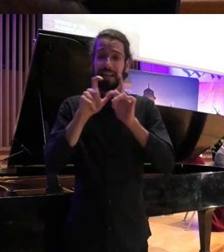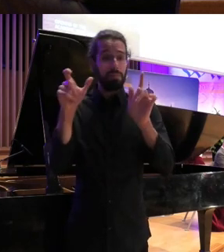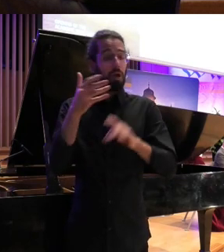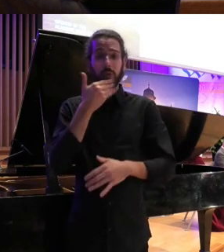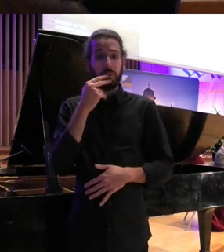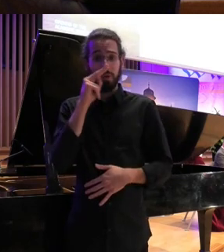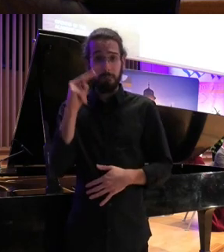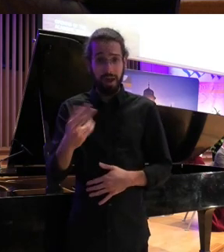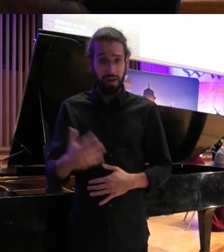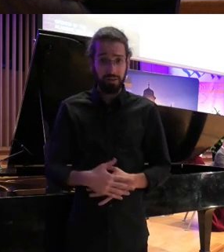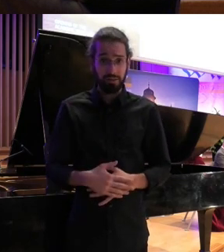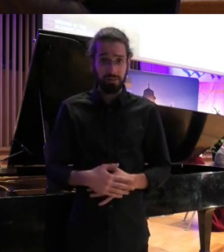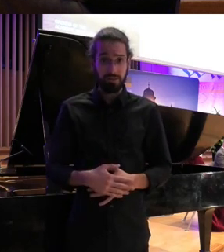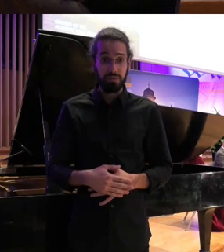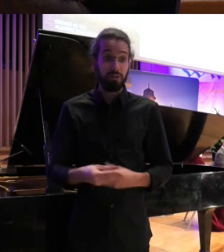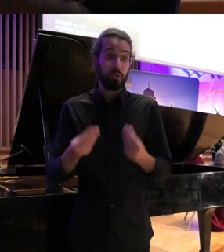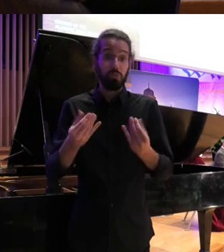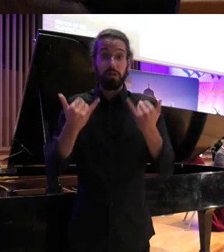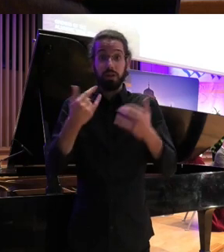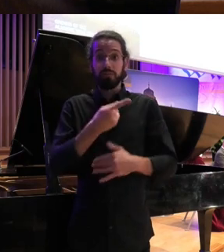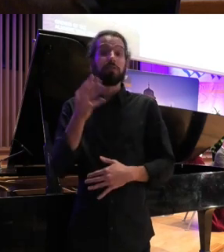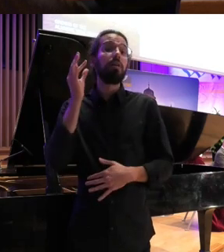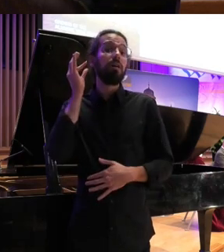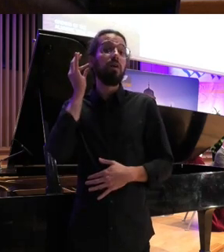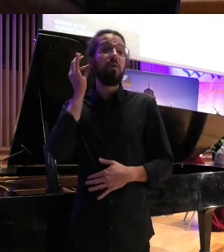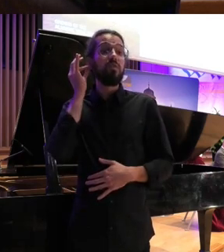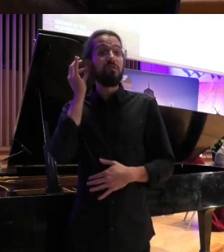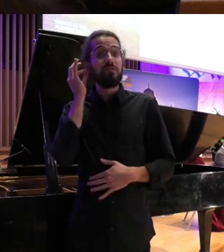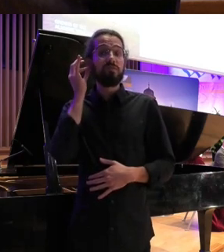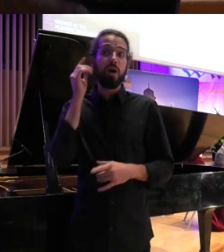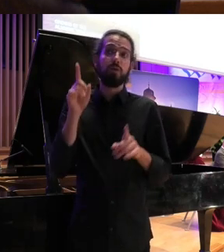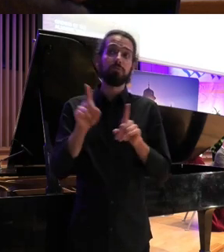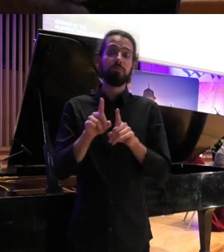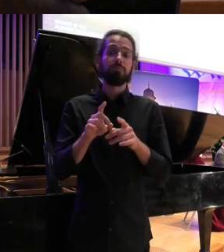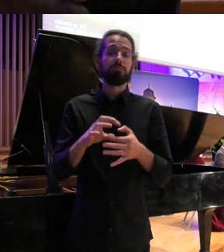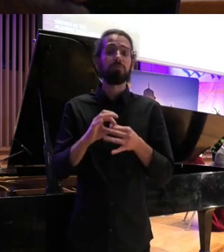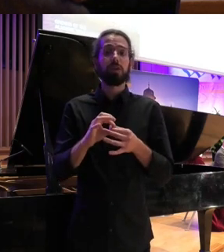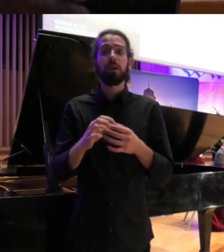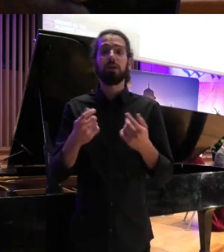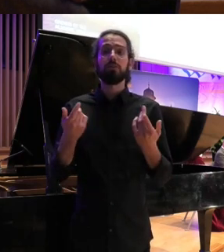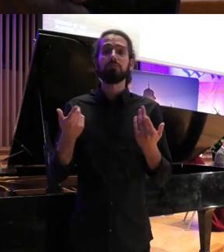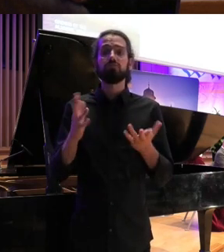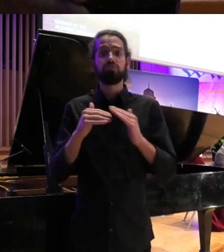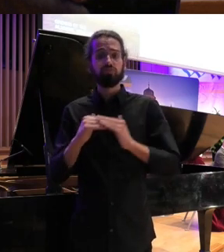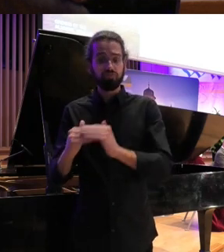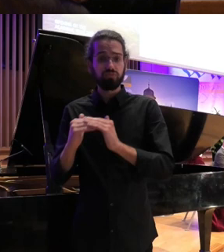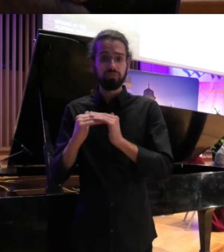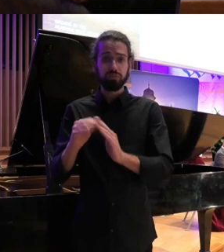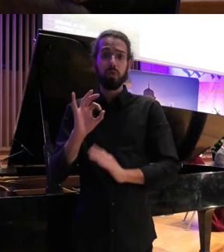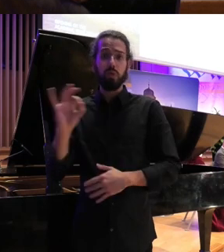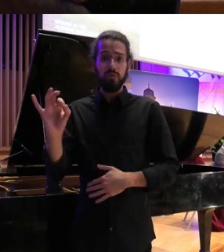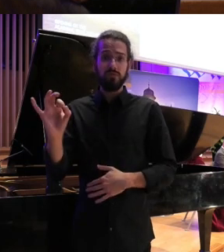wird sozusagen für die Frauen relativ schnell was geschaffen oder Unterstützung sozusagen bereitgestellt, die sozusagen